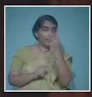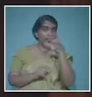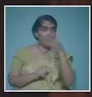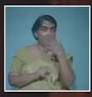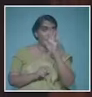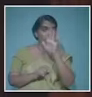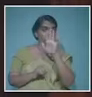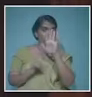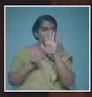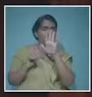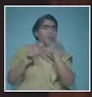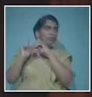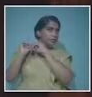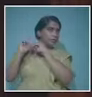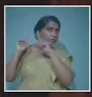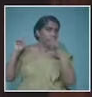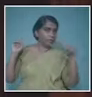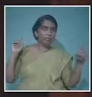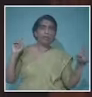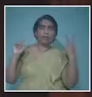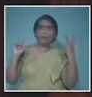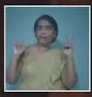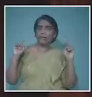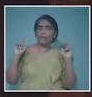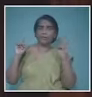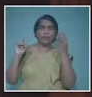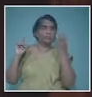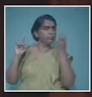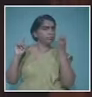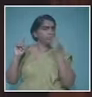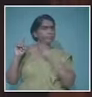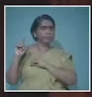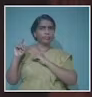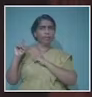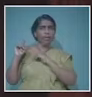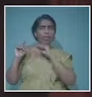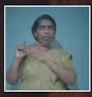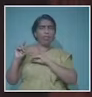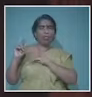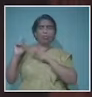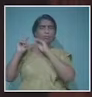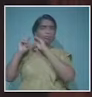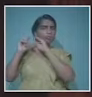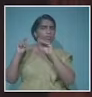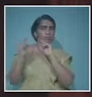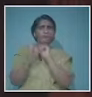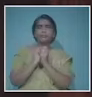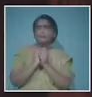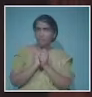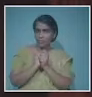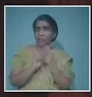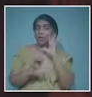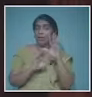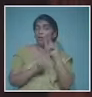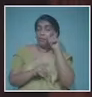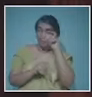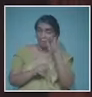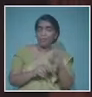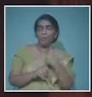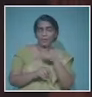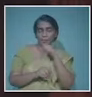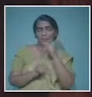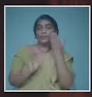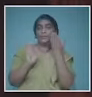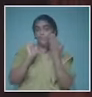1995 සිට 2020 දක්වා ආර්ථිකයේ සහ ආදායම් තත්ත්වවල වෙනසක් වුණාද නැද්ද කියන එක දත්ත විශ්ලේෂණය කරොත් පැහැදිලිවම